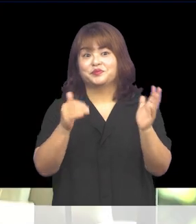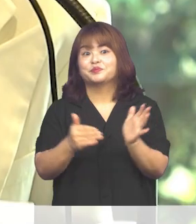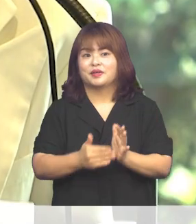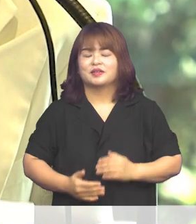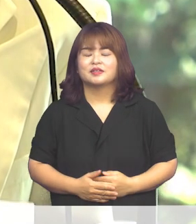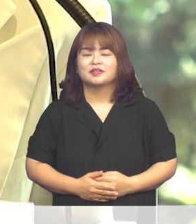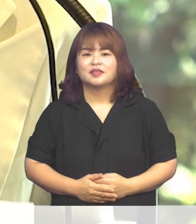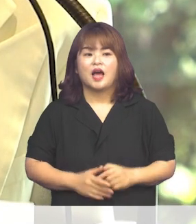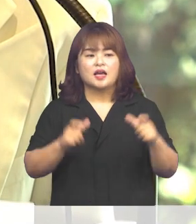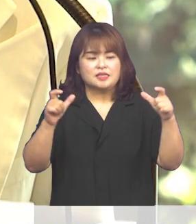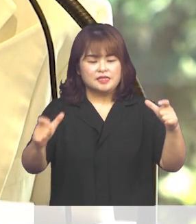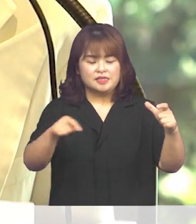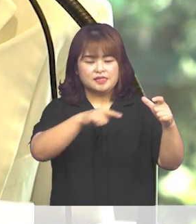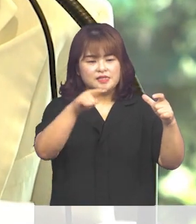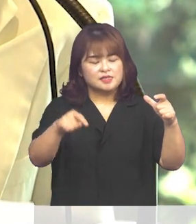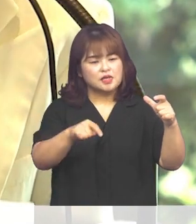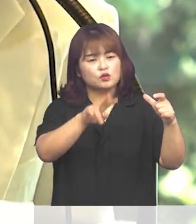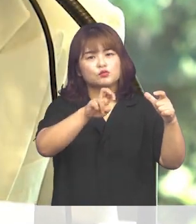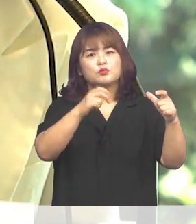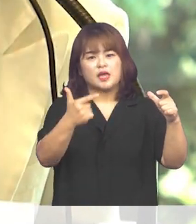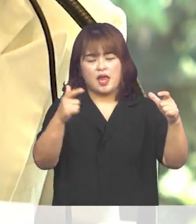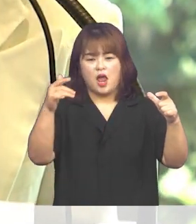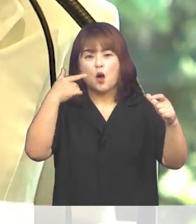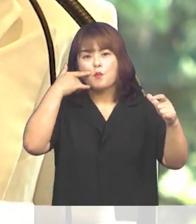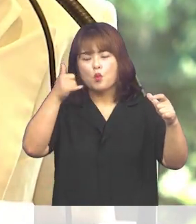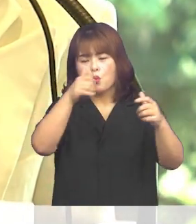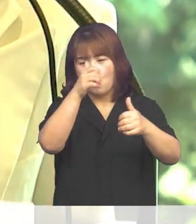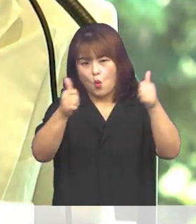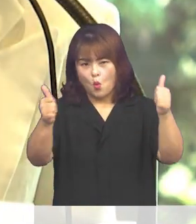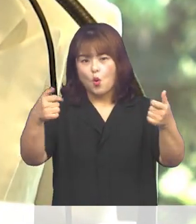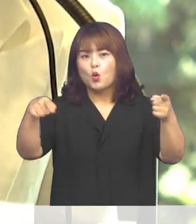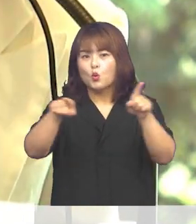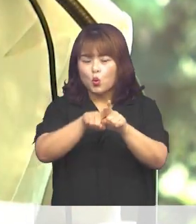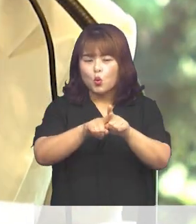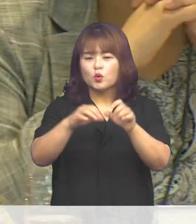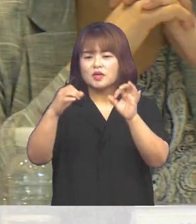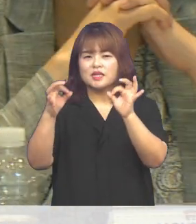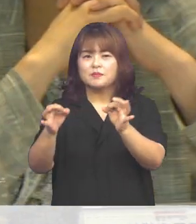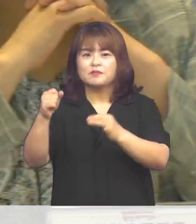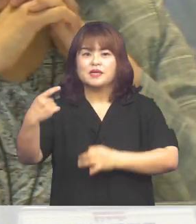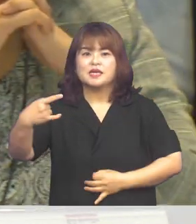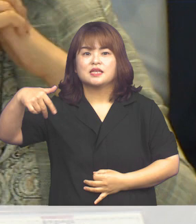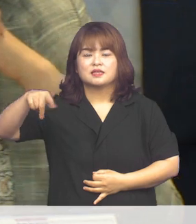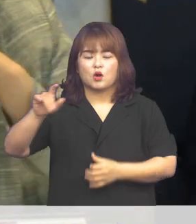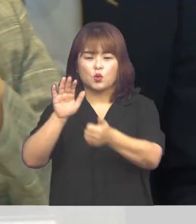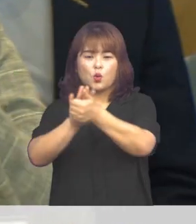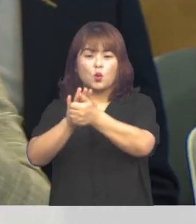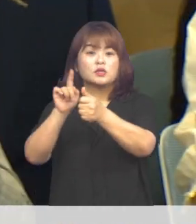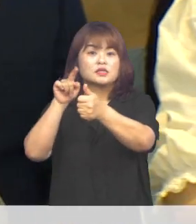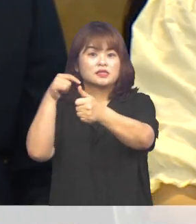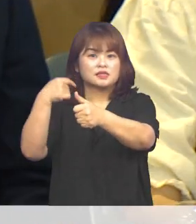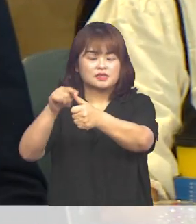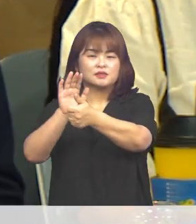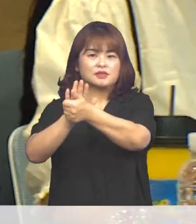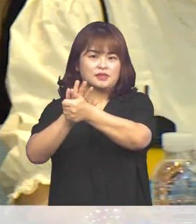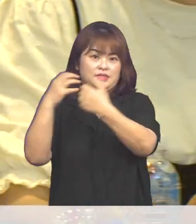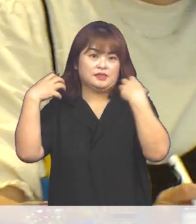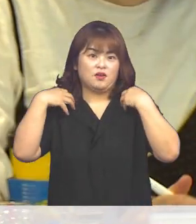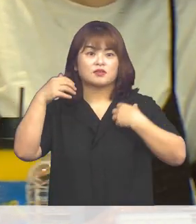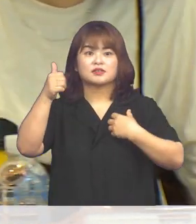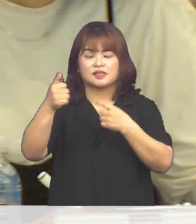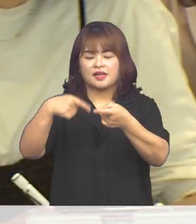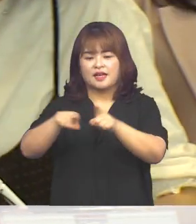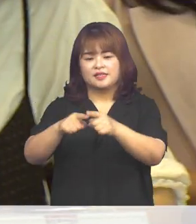가졌습니다. 현장에는 수지구 지역 27개 학교 학부모 대표 및 김의정 용인교육지원청 교육장 등이